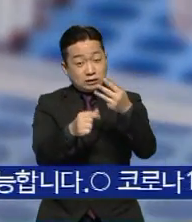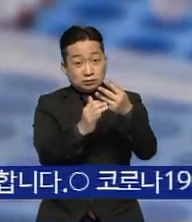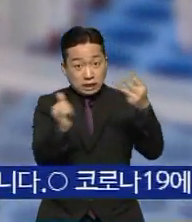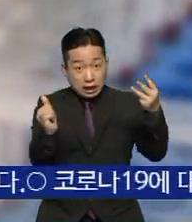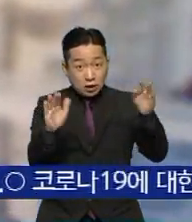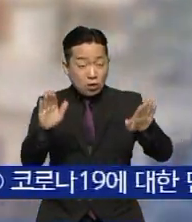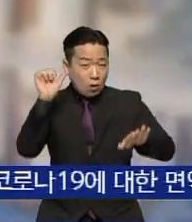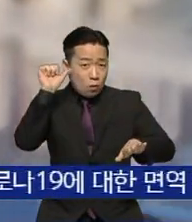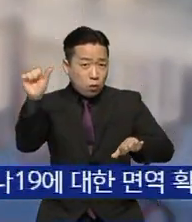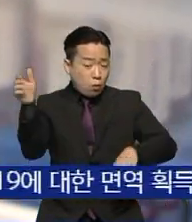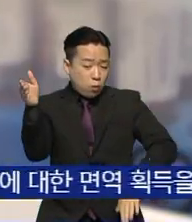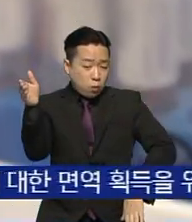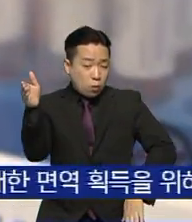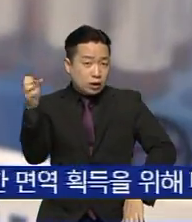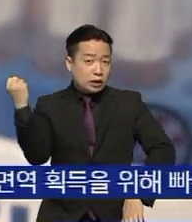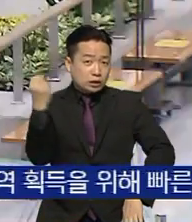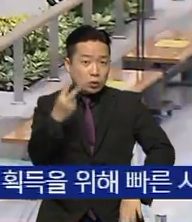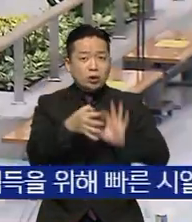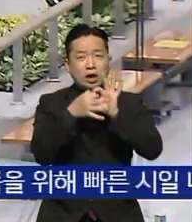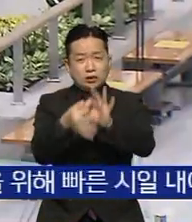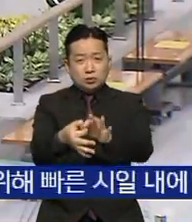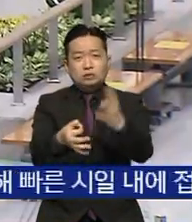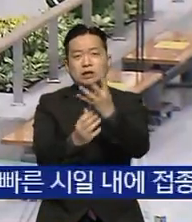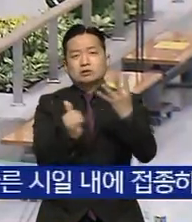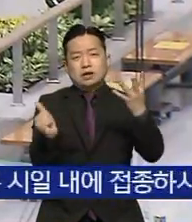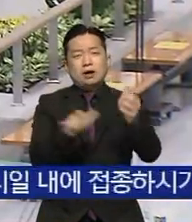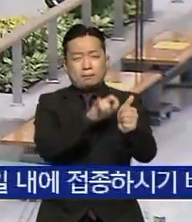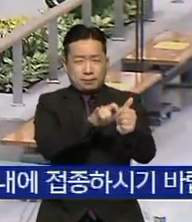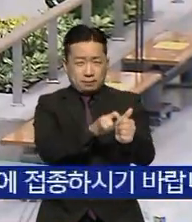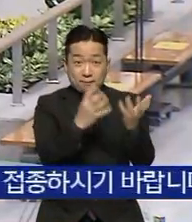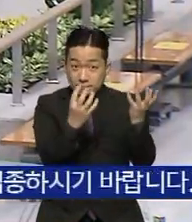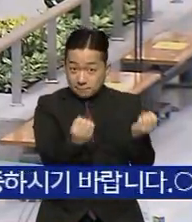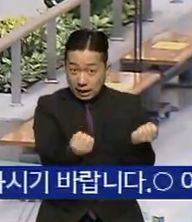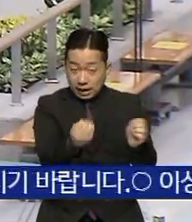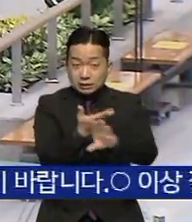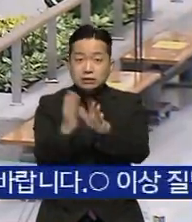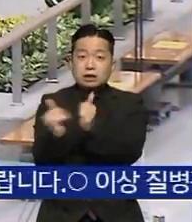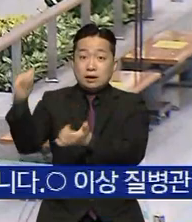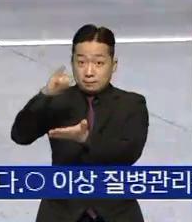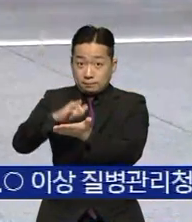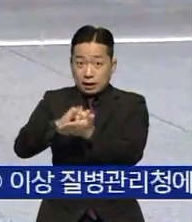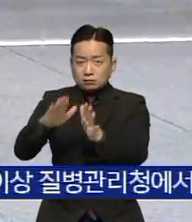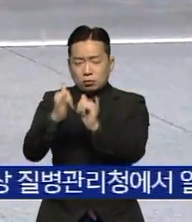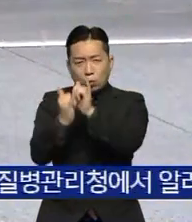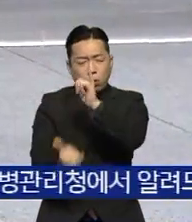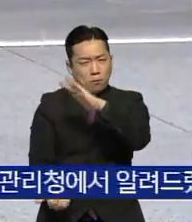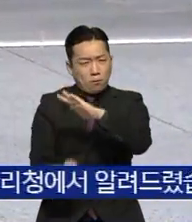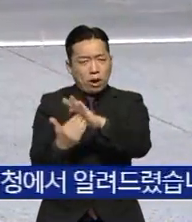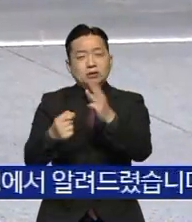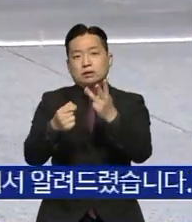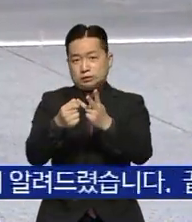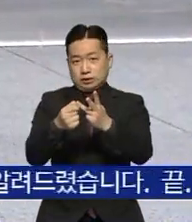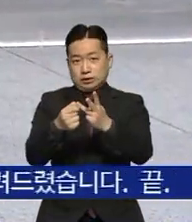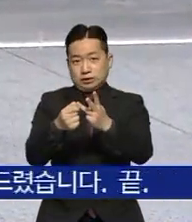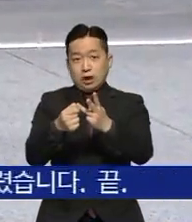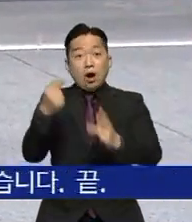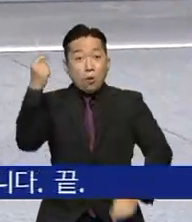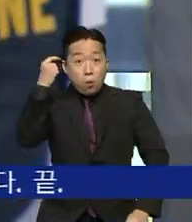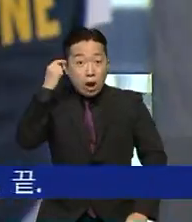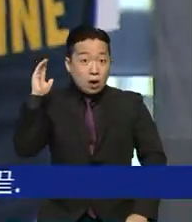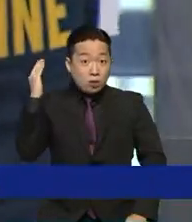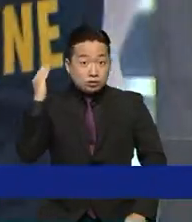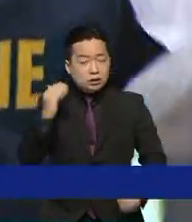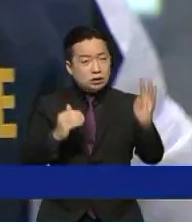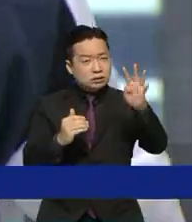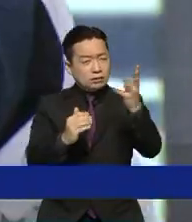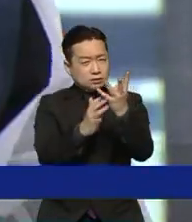닷새째 4,000명대에 머물고 있습니다. 특히 해외 유입 환자가 역대 세 번째로 많았는데 최근 400명 안팎을